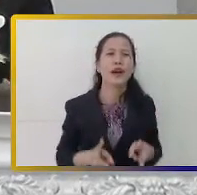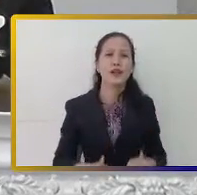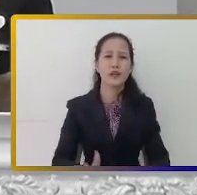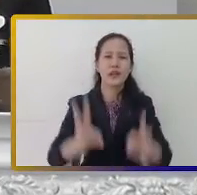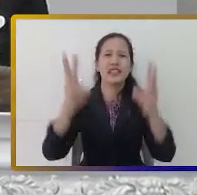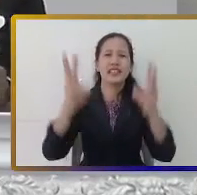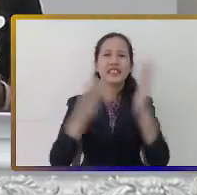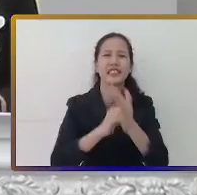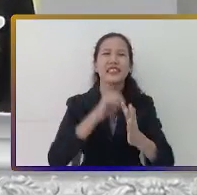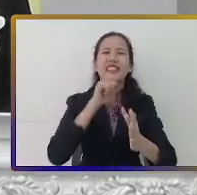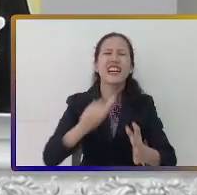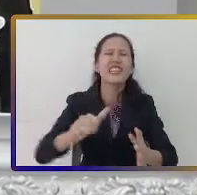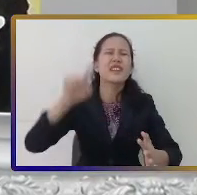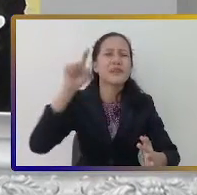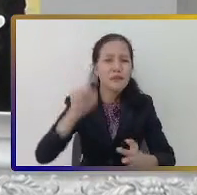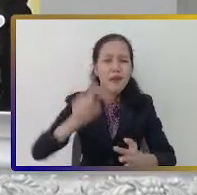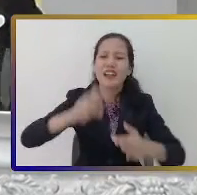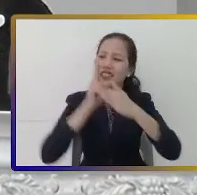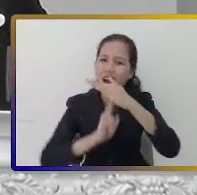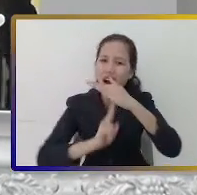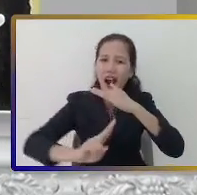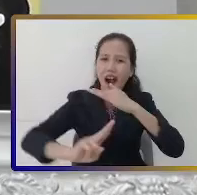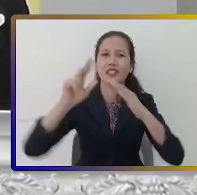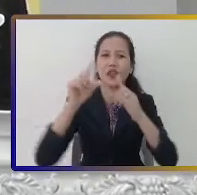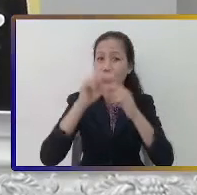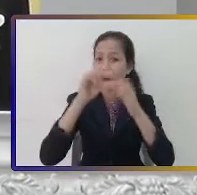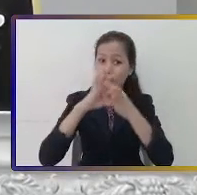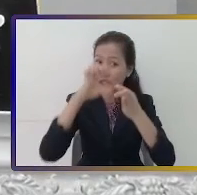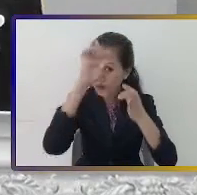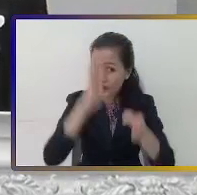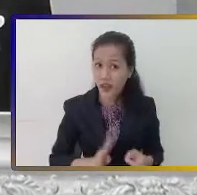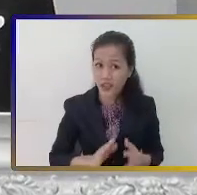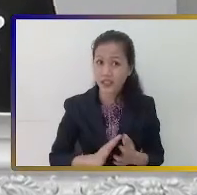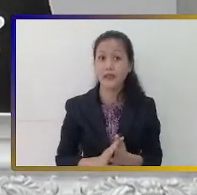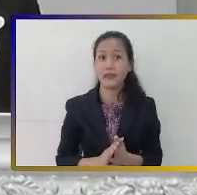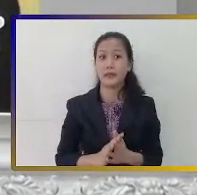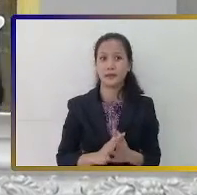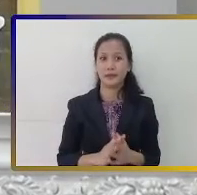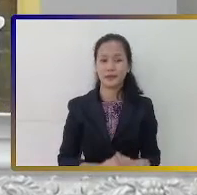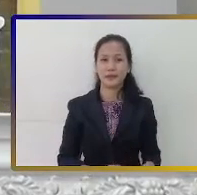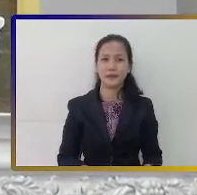huwag natin itago ang Diyos sa buhay sa ating pumamamahay.